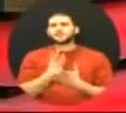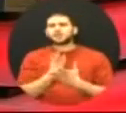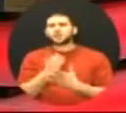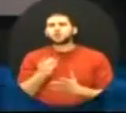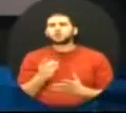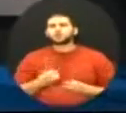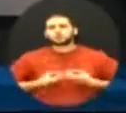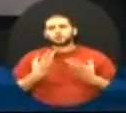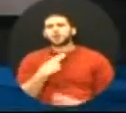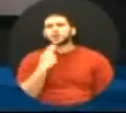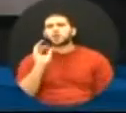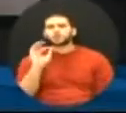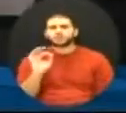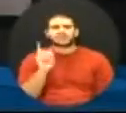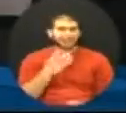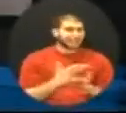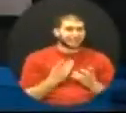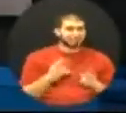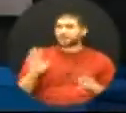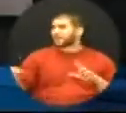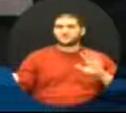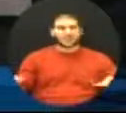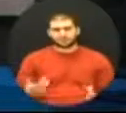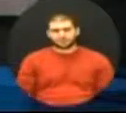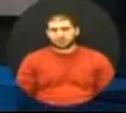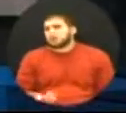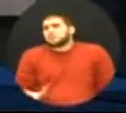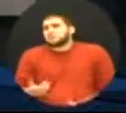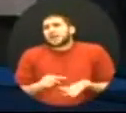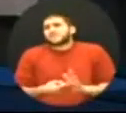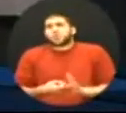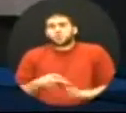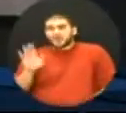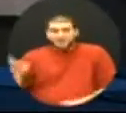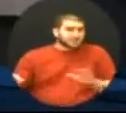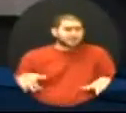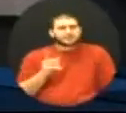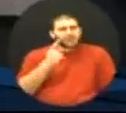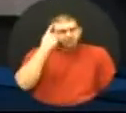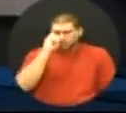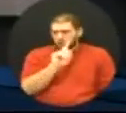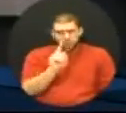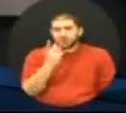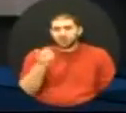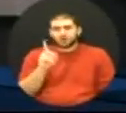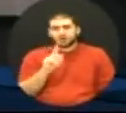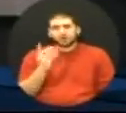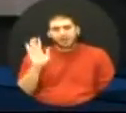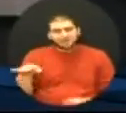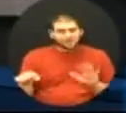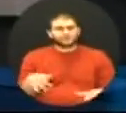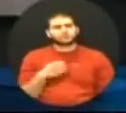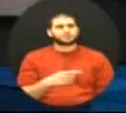הוא משמיע את קולם. אי אפשר להחזיק במקל משני קצותיו. מה זאת אומרת? כי צריך לדעת, הוא גם וגם. אני אגיד לך, לא. לא שירבית, אבל גם